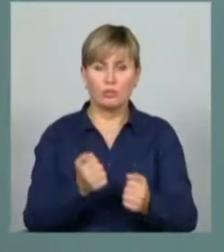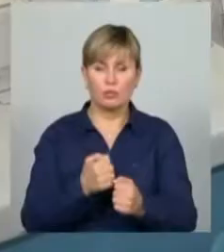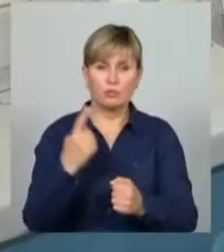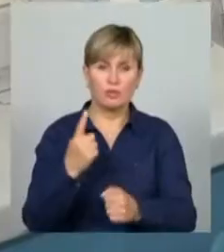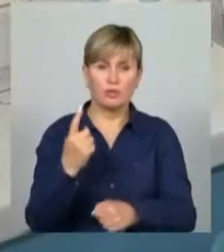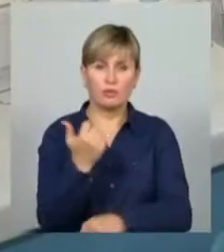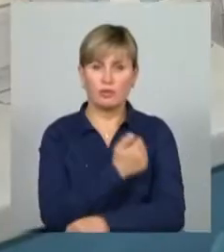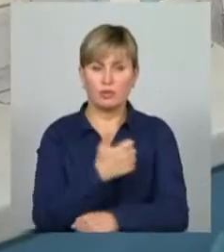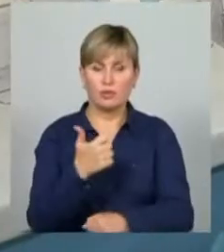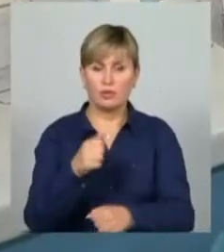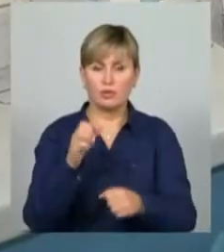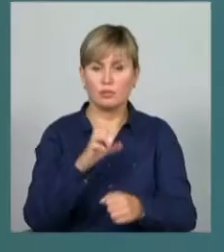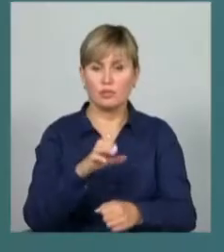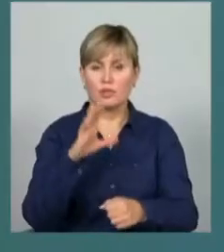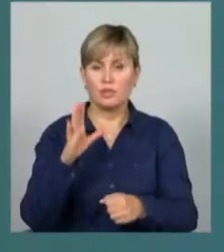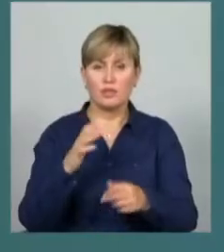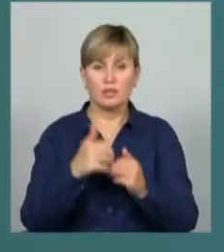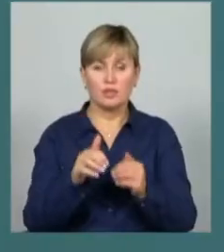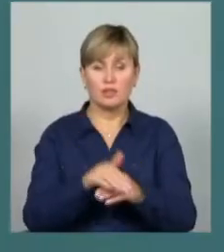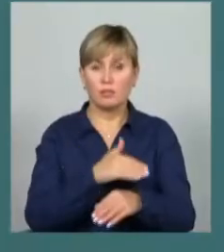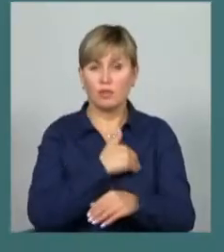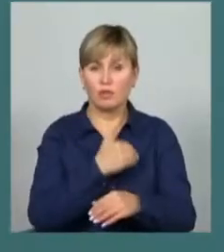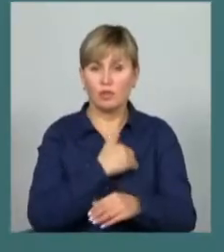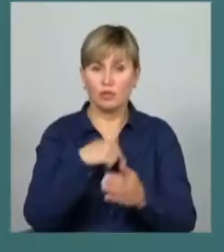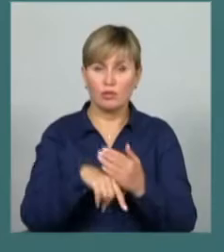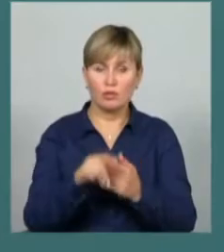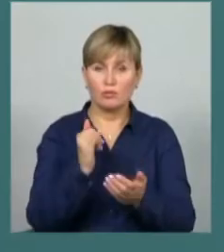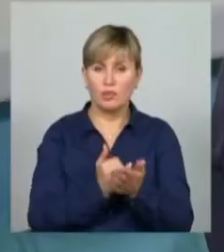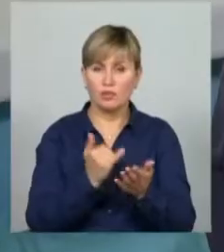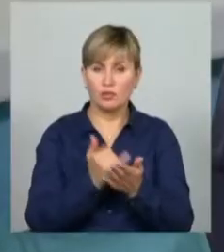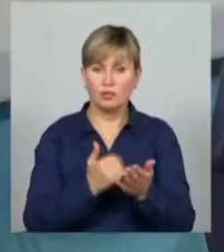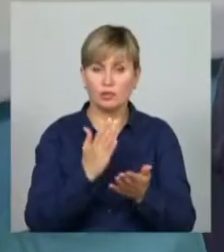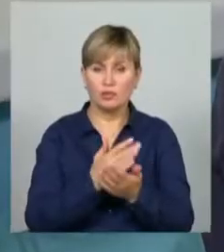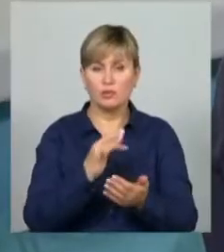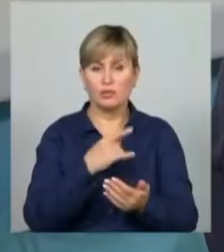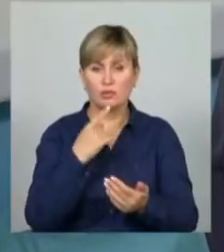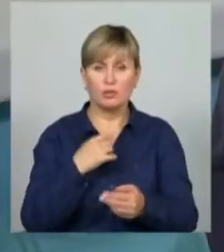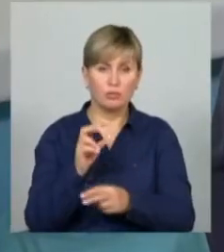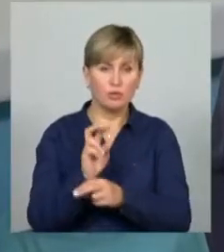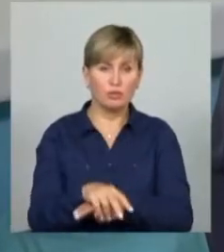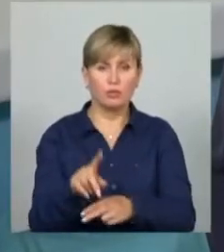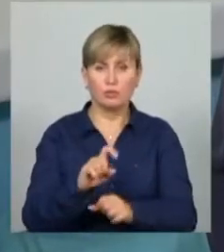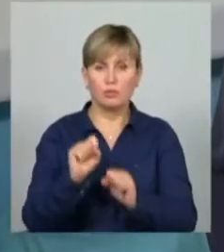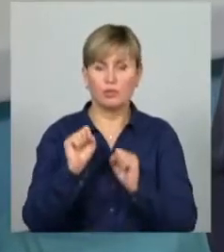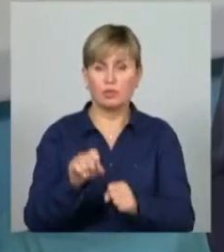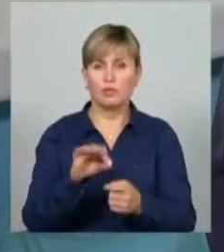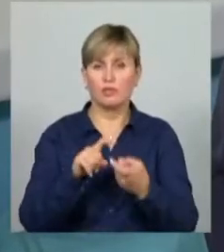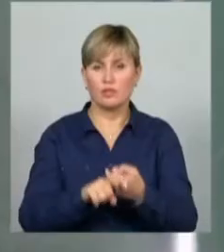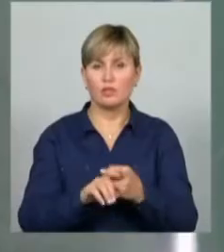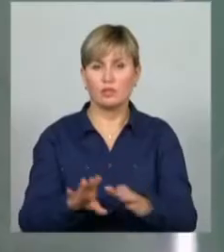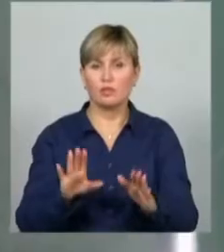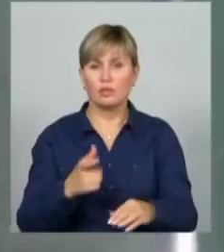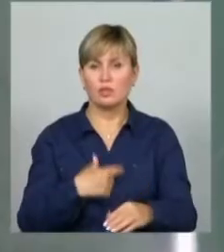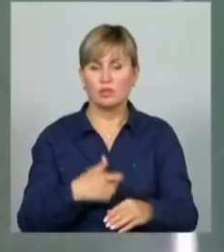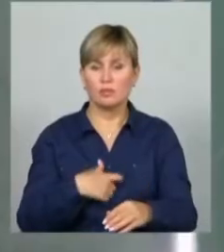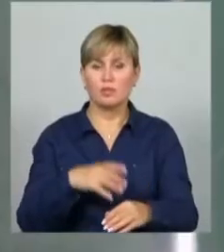дозу вакцины от ковида «Спутник Ви». Среди добровольцев электромонтер Александр Майнцев. Он говорит, что пришел сюда, чтобы защитить от вируса не только